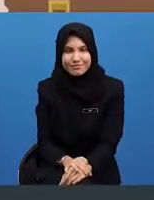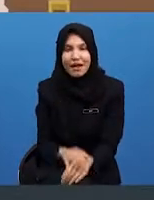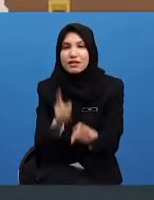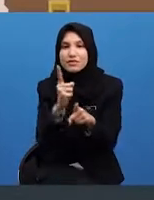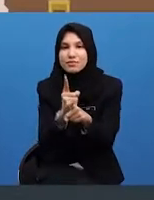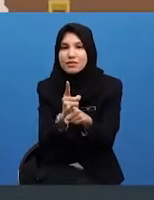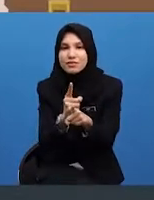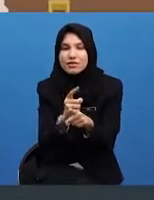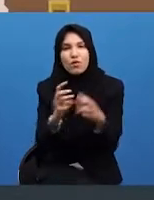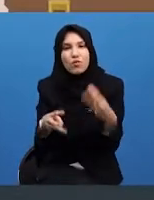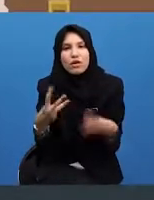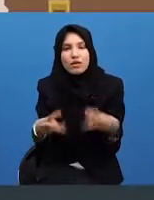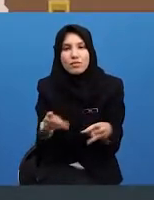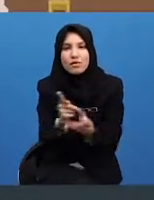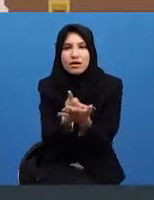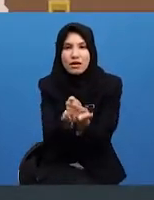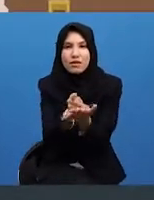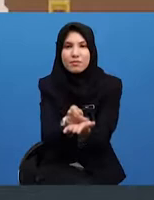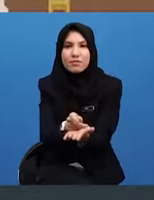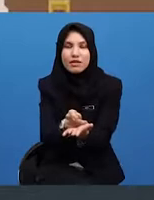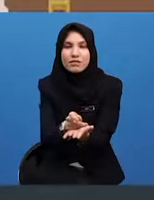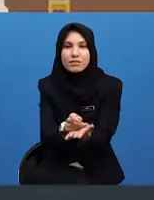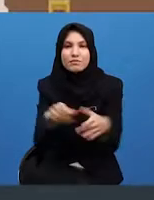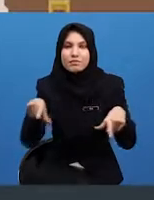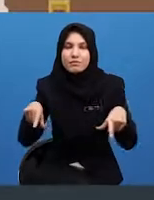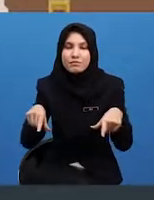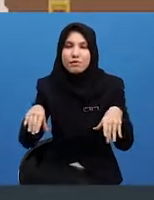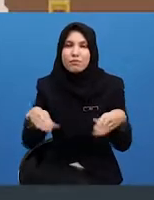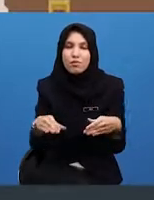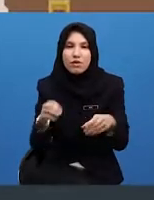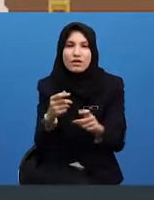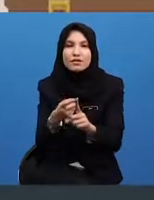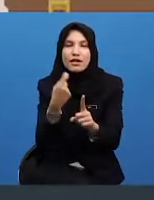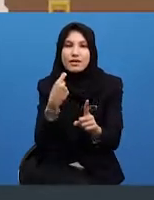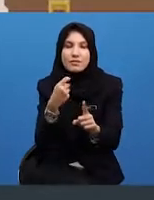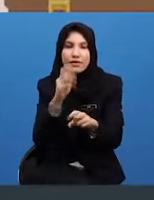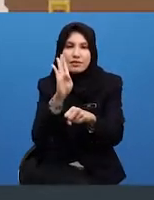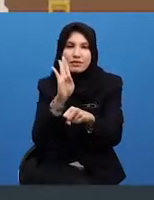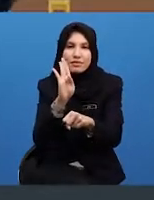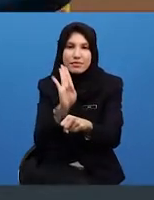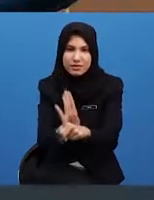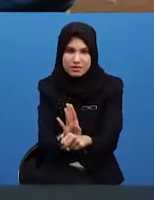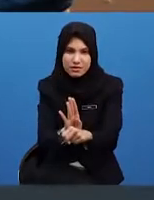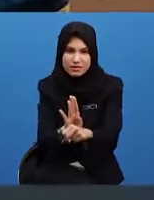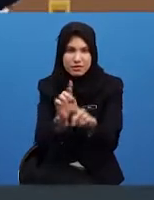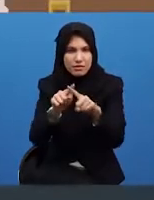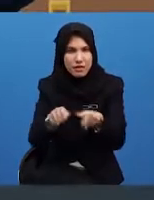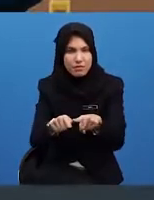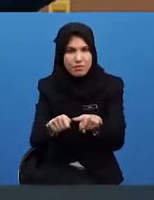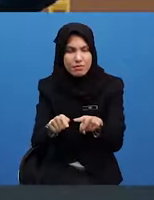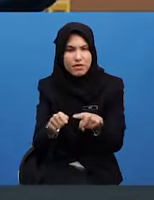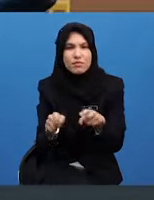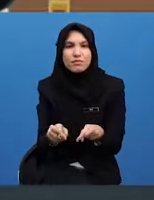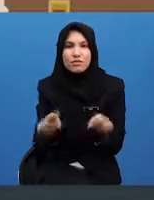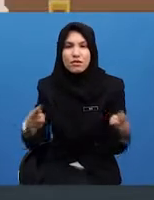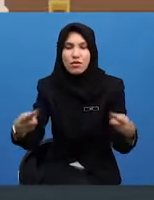Sebenarnya, walaupun kapal diperbuat daripada besi, tetapi kapal mempunyai ruang yang besar. Ruang